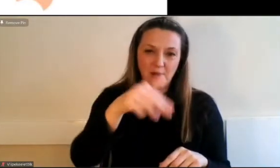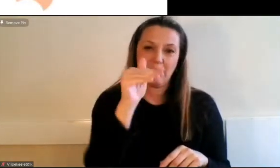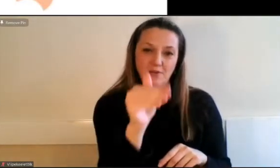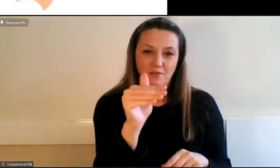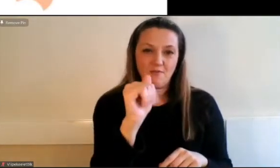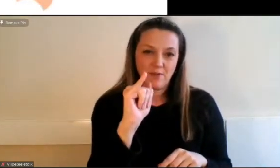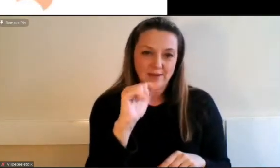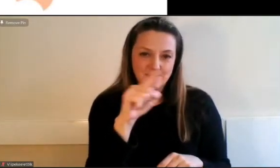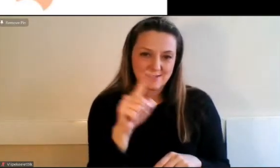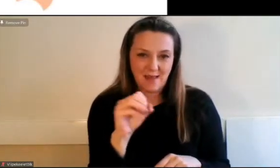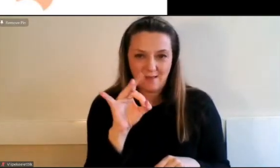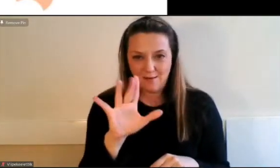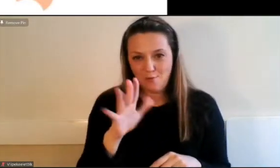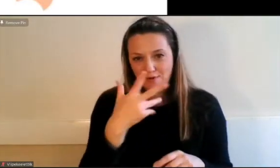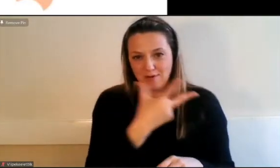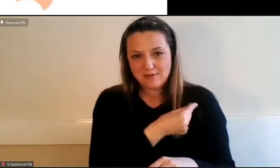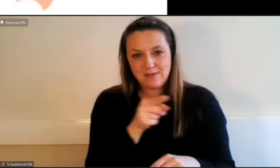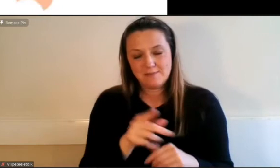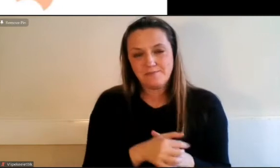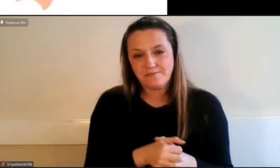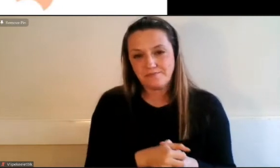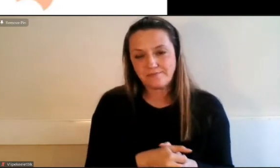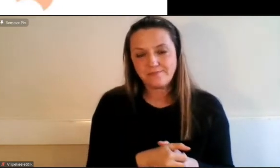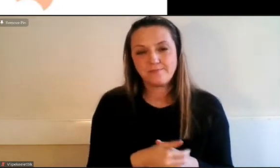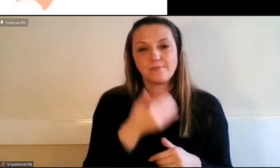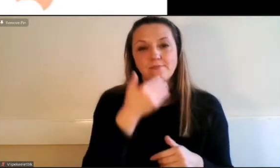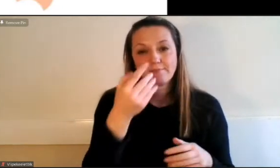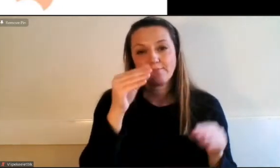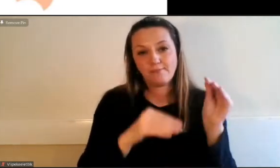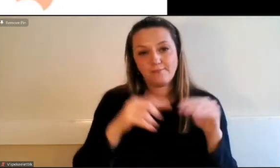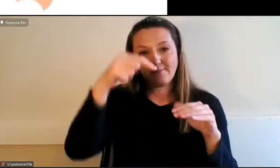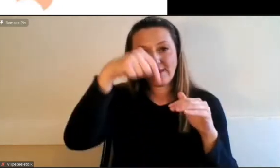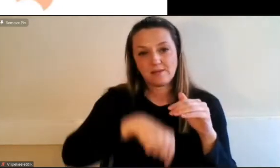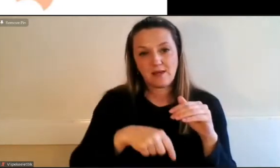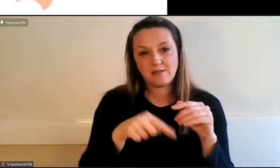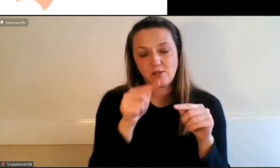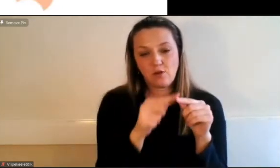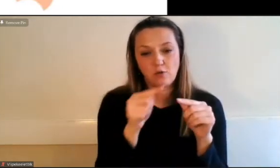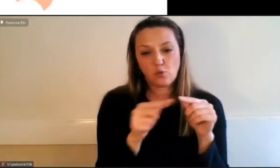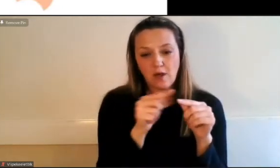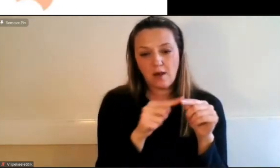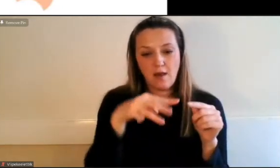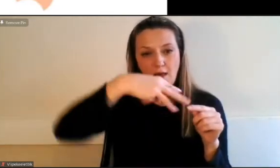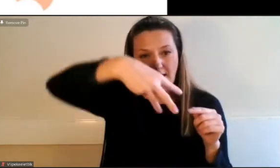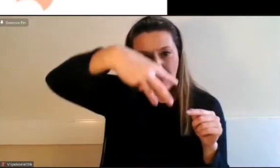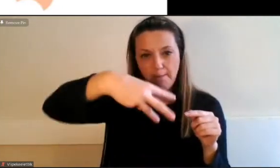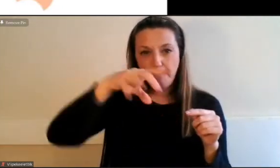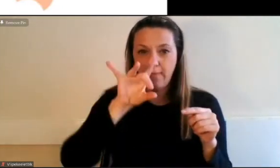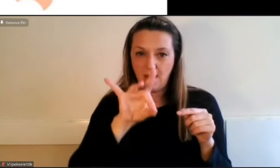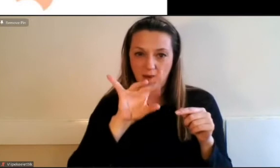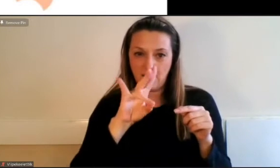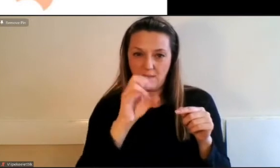saa inimese rakku sisse ja ei saa meid haigeks teha. See on põhjus, miks vaktsiinide sisse on pandud